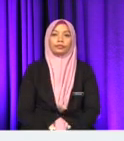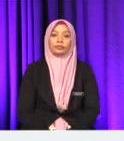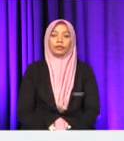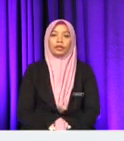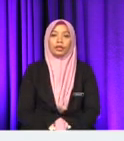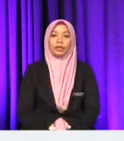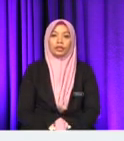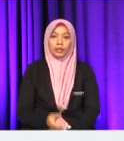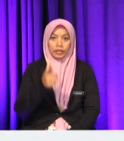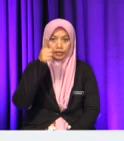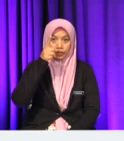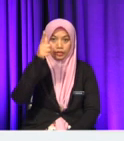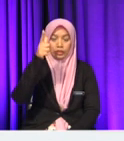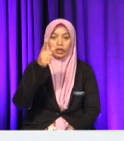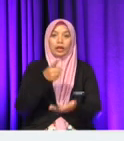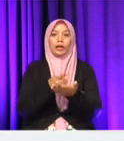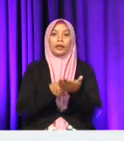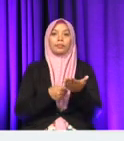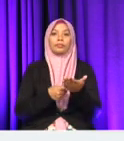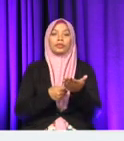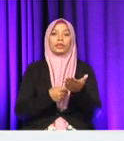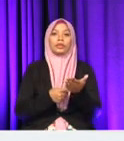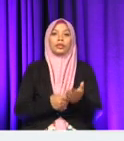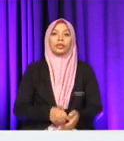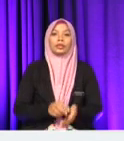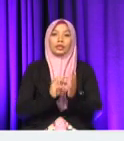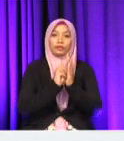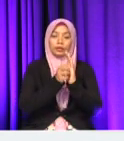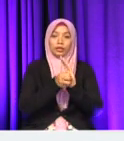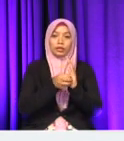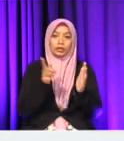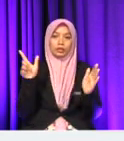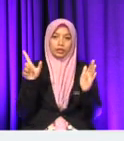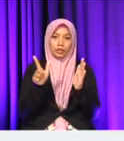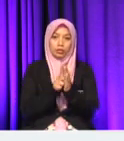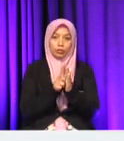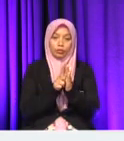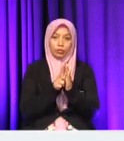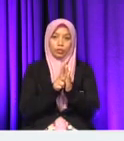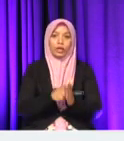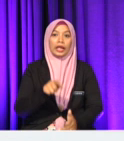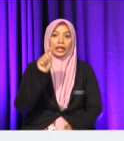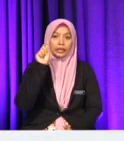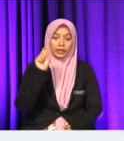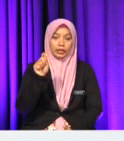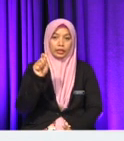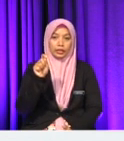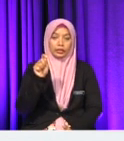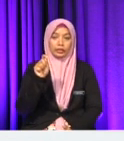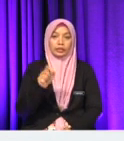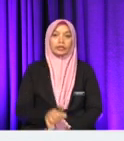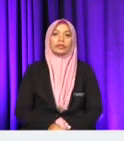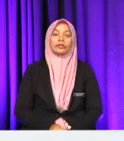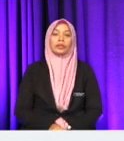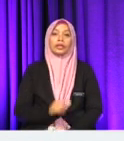Lihatlah Apakah definisi logo dalam identity koprat logo ialah tanda pengenalan identitas Syarikat